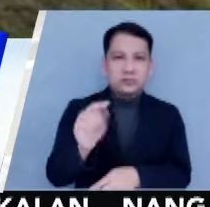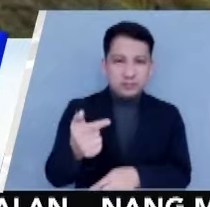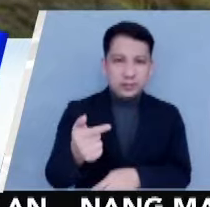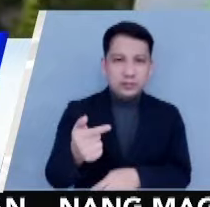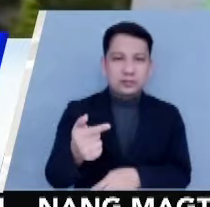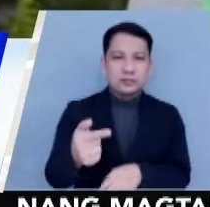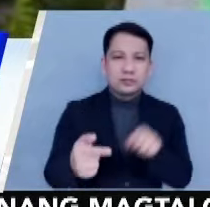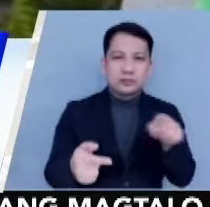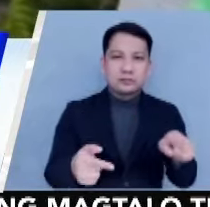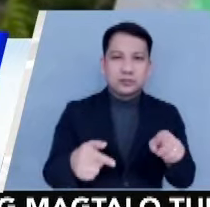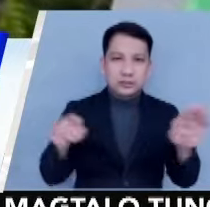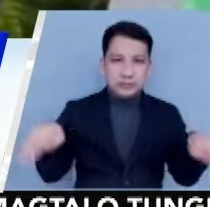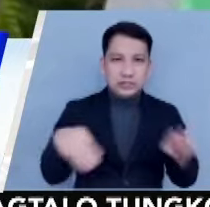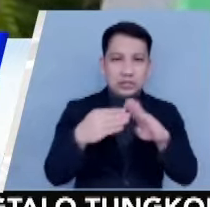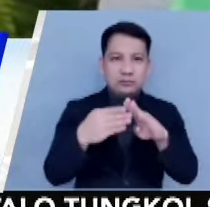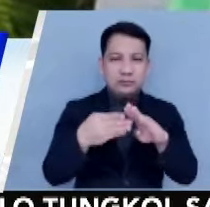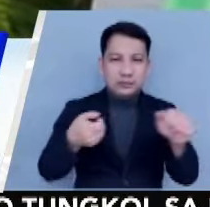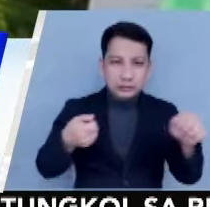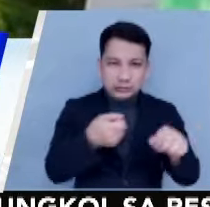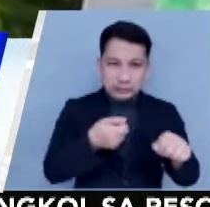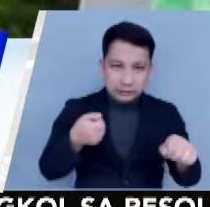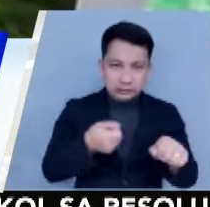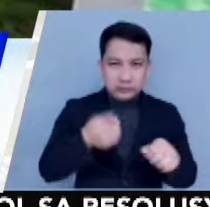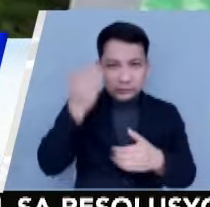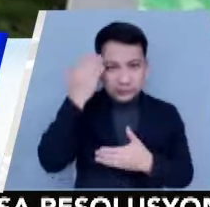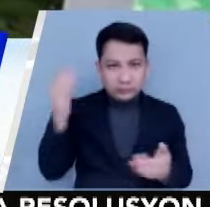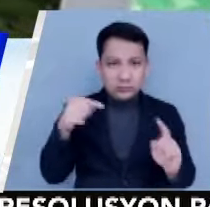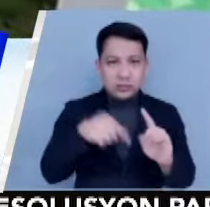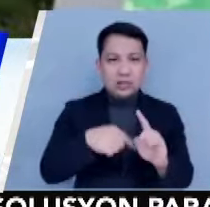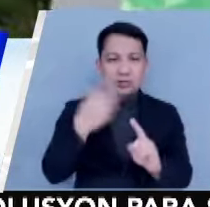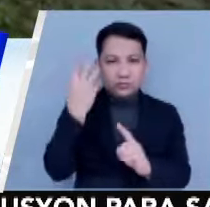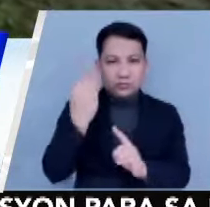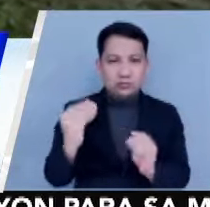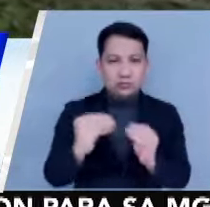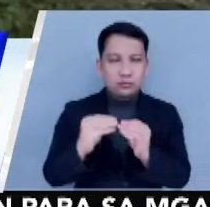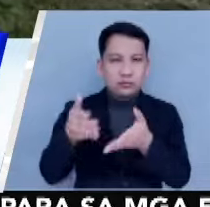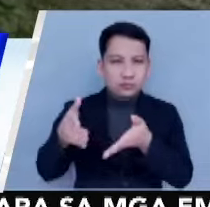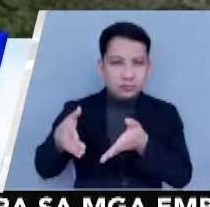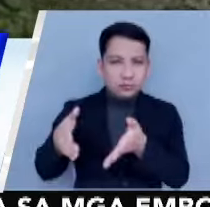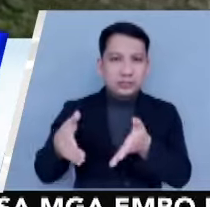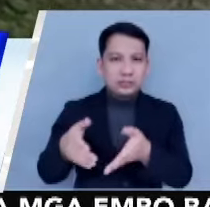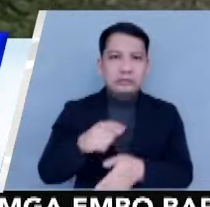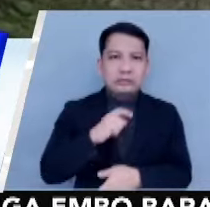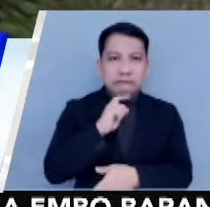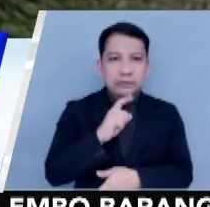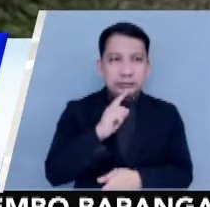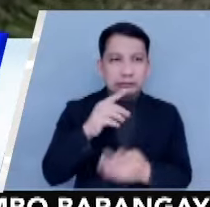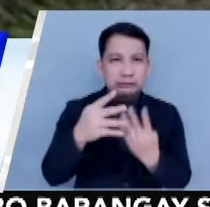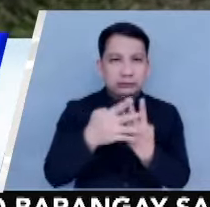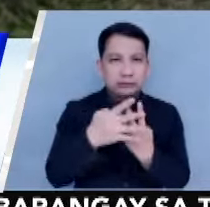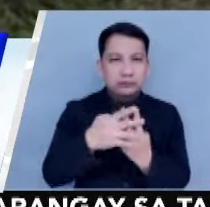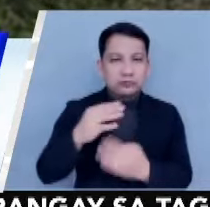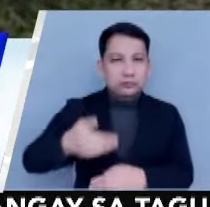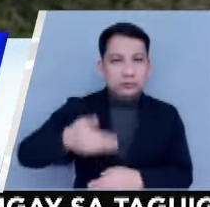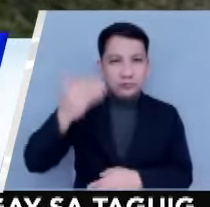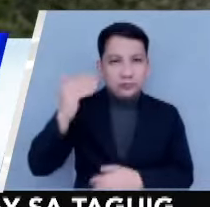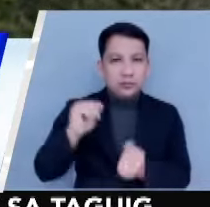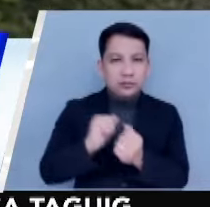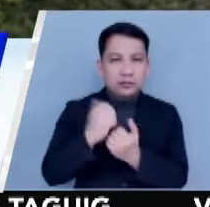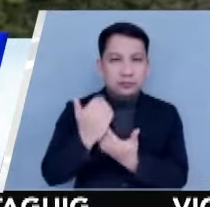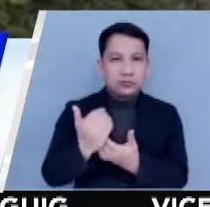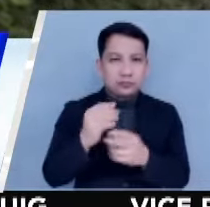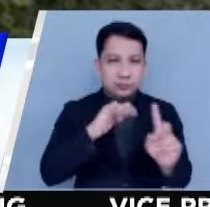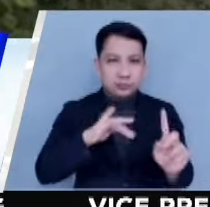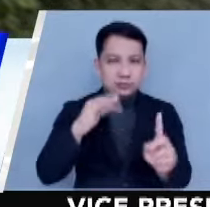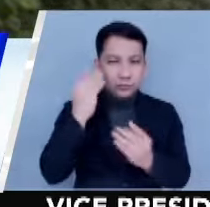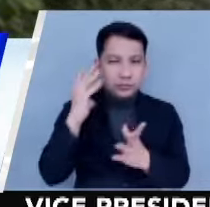at pinagtatanggal ng mga di pakilalang salarin ang ilang bahagi ng metal fencing sa Upper Lidong Observation Station